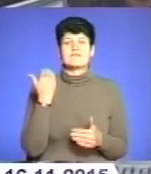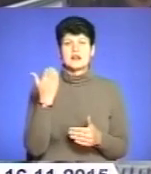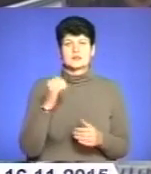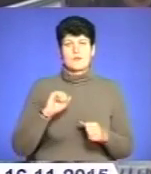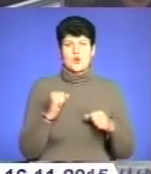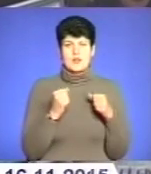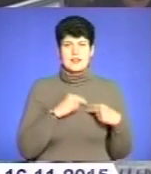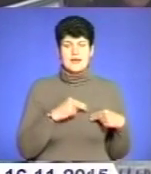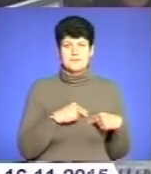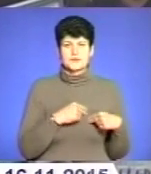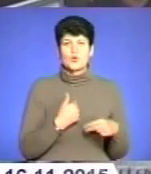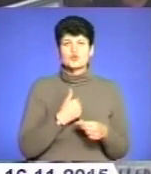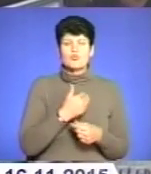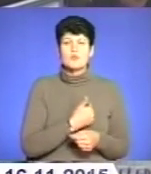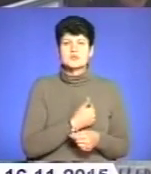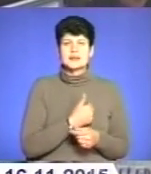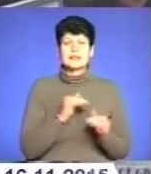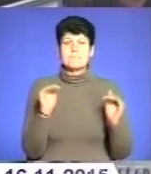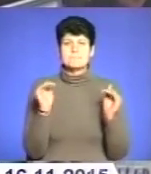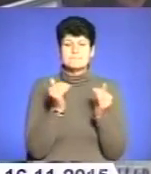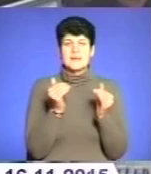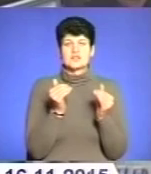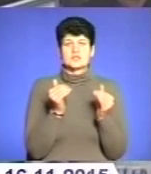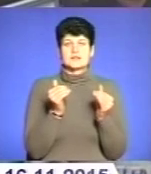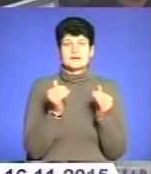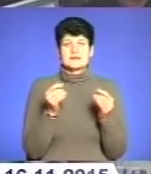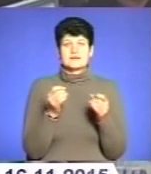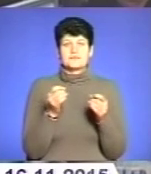О, нашим колегам я хочу побажати поменше збиватись в ефірі,